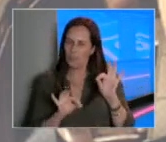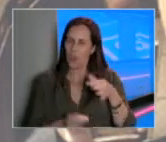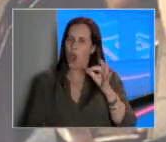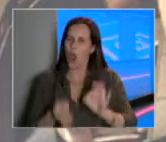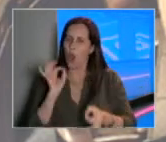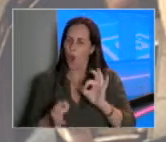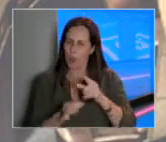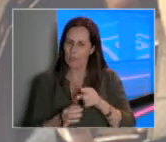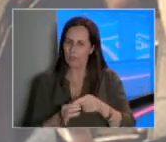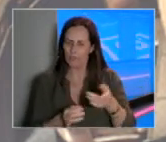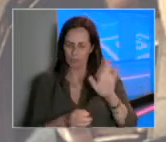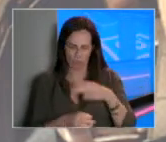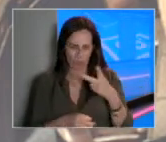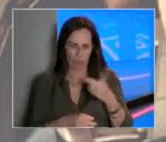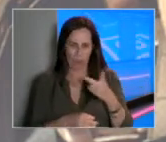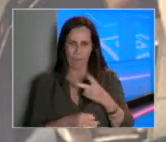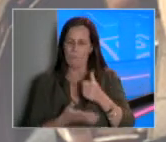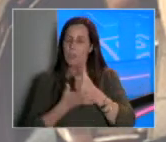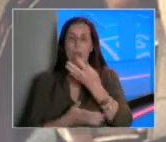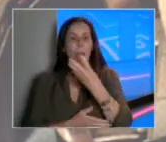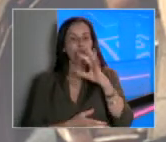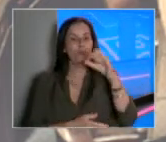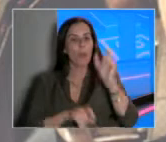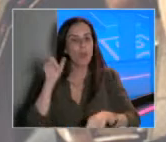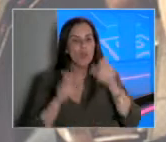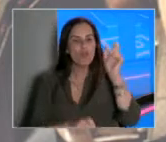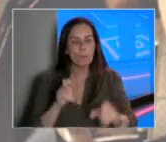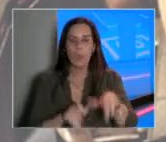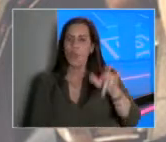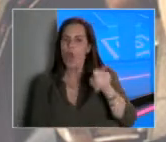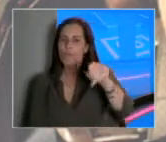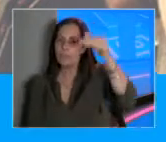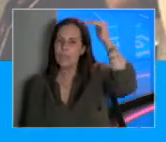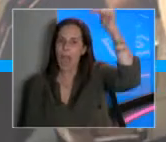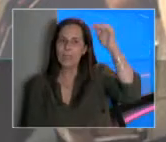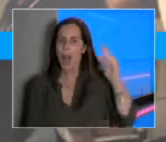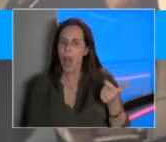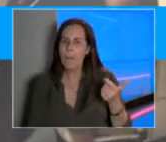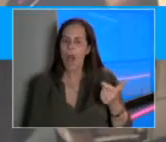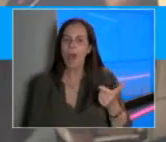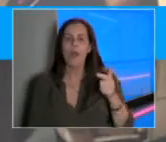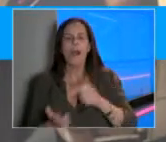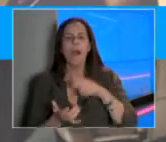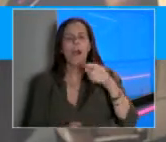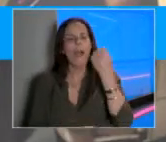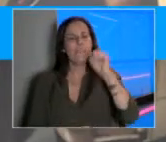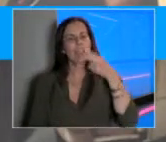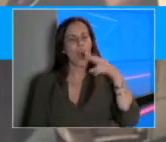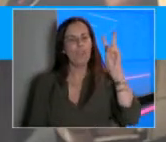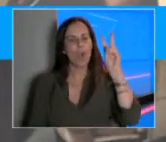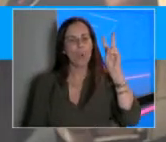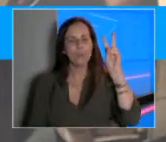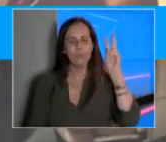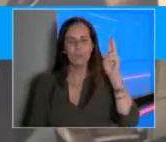הדין דניאל חקלאי וורד אמיר מייצגים 450 אנשים שטובים על כך, את גנץ, על כך שהפר התחייבות